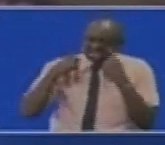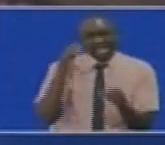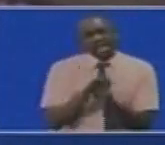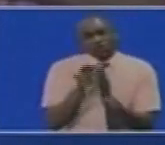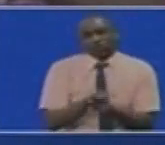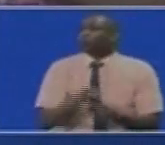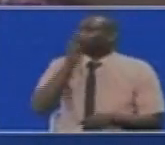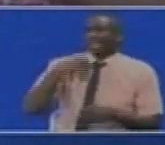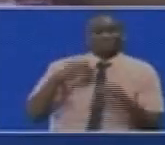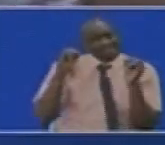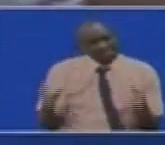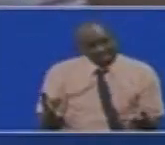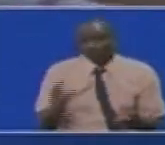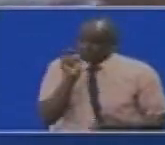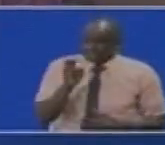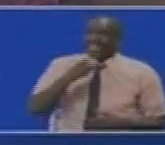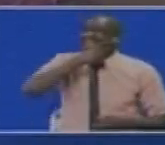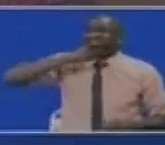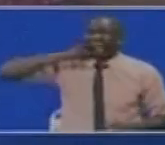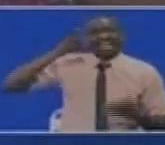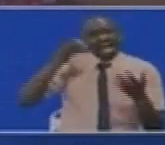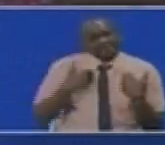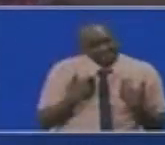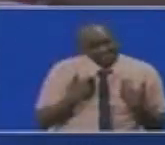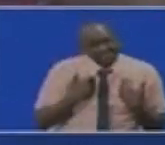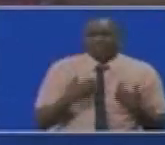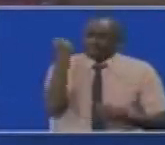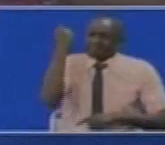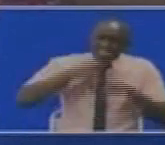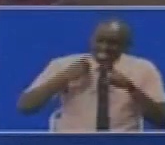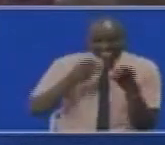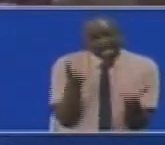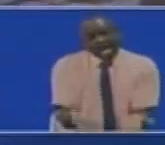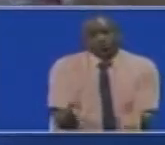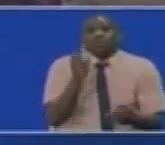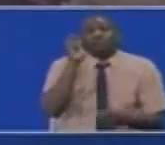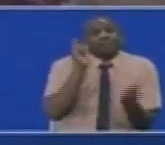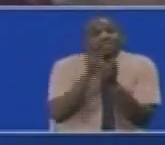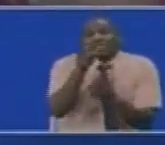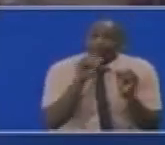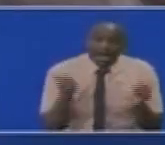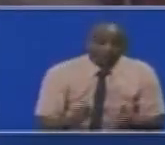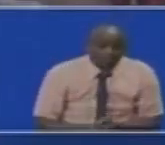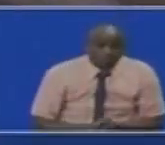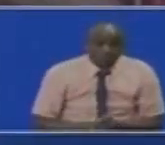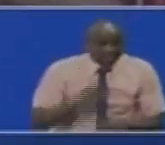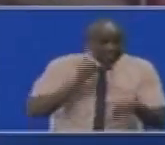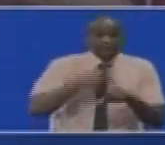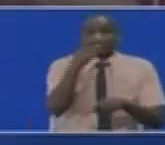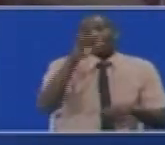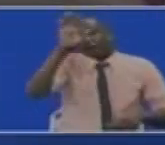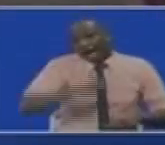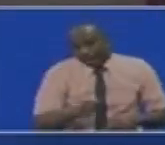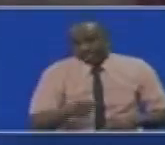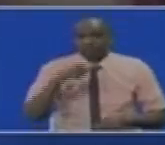hatuna maji. Vile unaona kiangazi iko hapa. Miaka tano imeisha atujaona yeye huku. Tukisema akuje